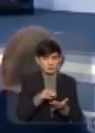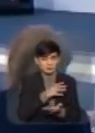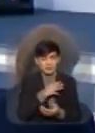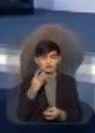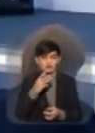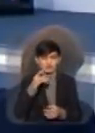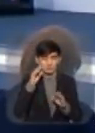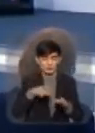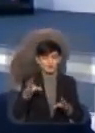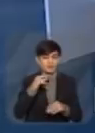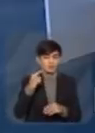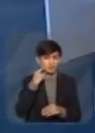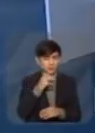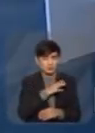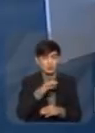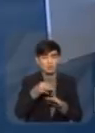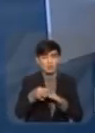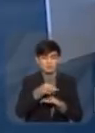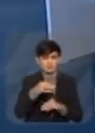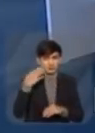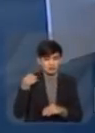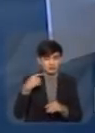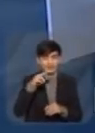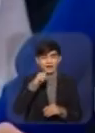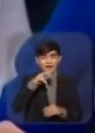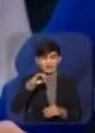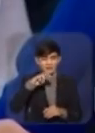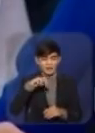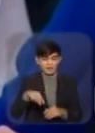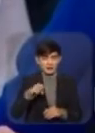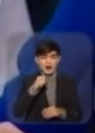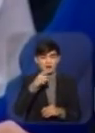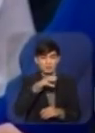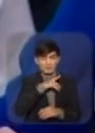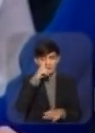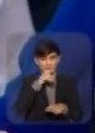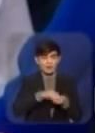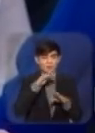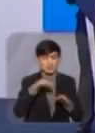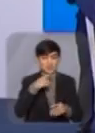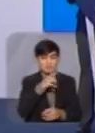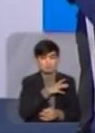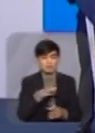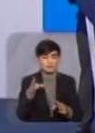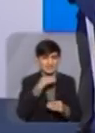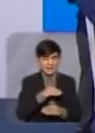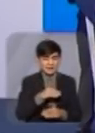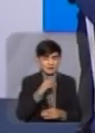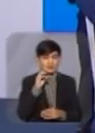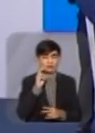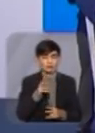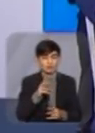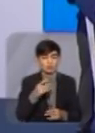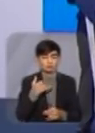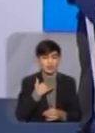Шығыстағы елдің ренжитіні облыс басшысы Даниал Ахметовтің өзі Нұрсұлтанда айтқан сөзінің шындыққа жанаспауы. Все у